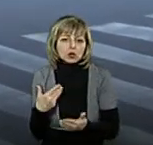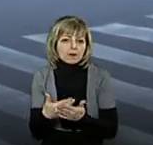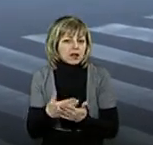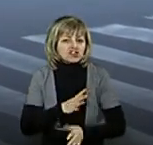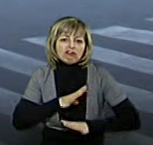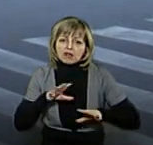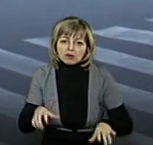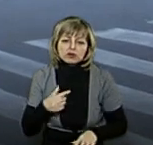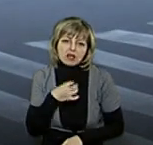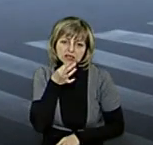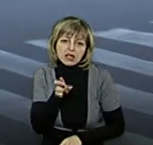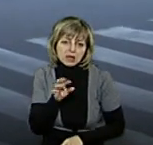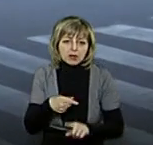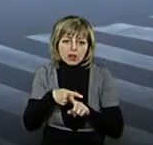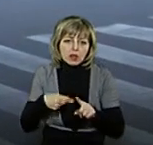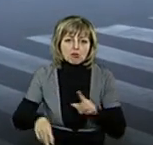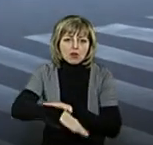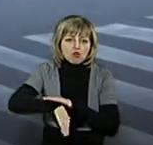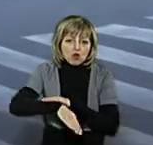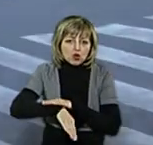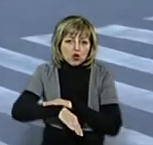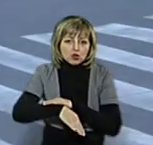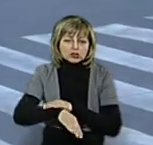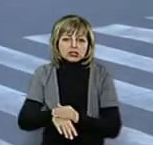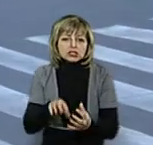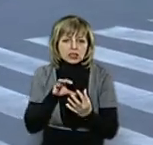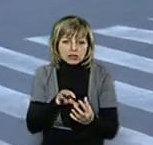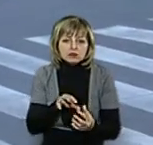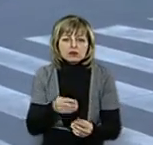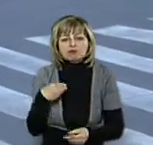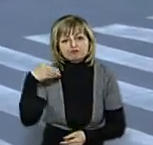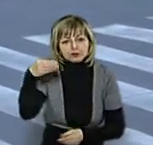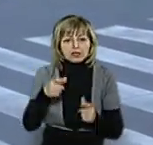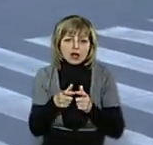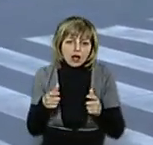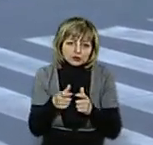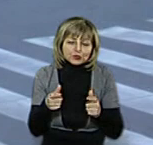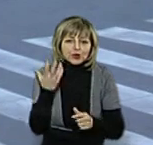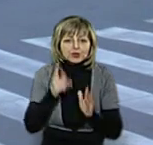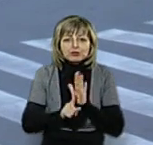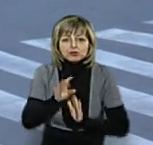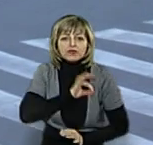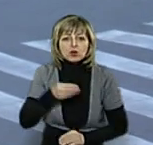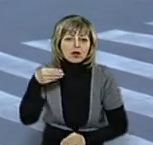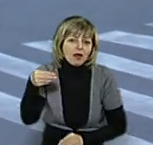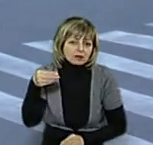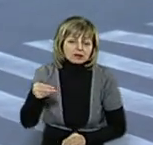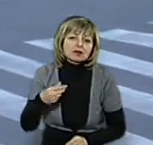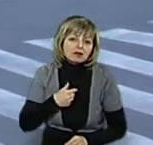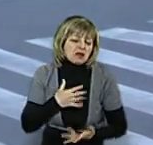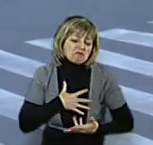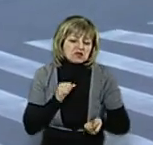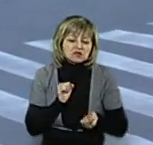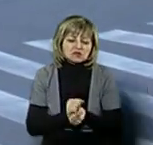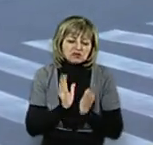не було, я би сказала, напівпорожній їхав, розраховувалась карткою. З того часу, як ввели картки, я тільки принципово